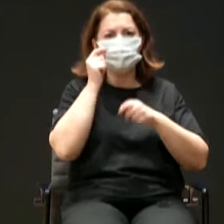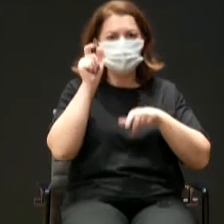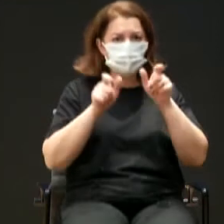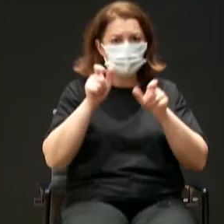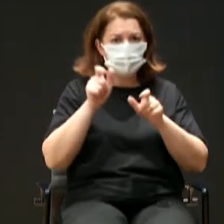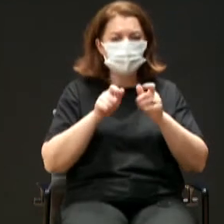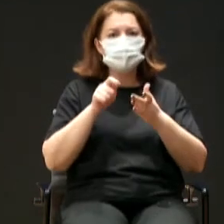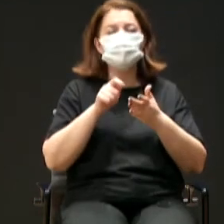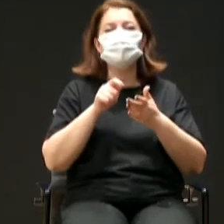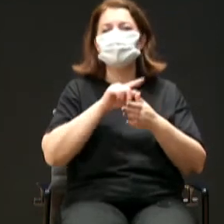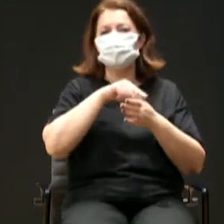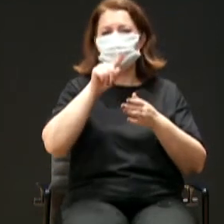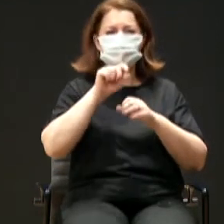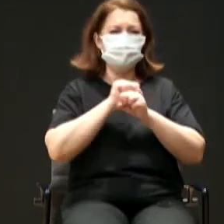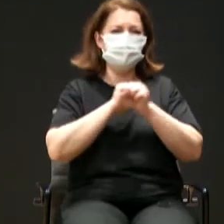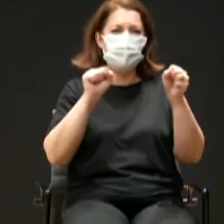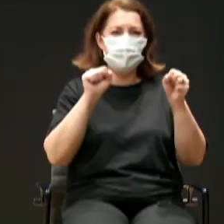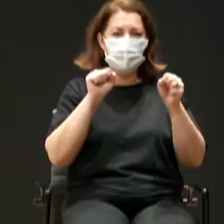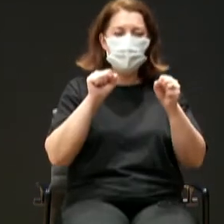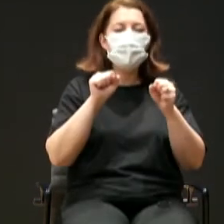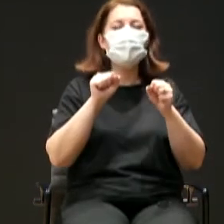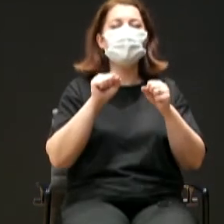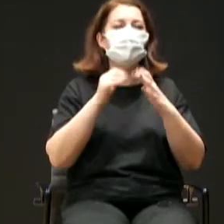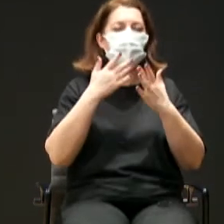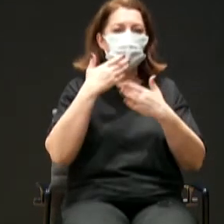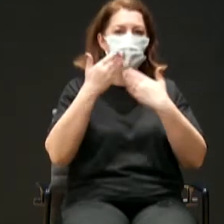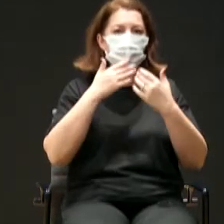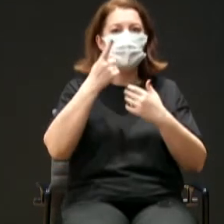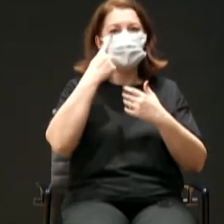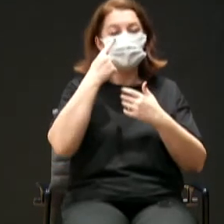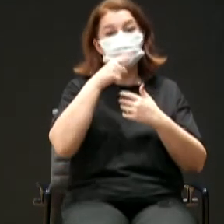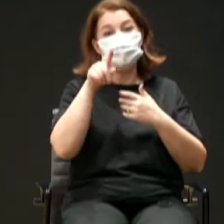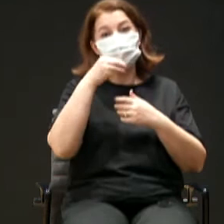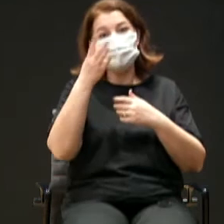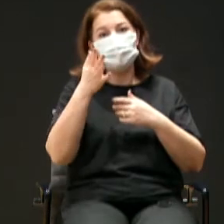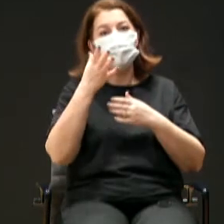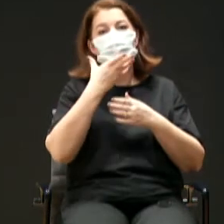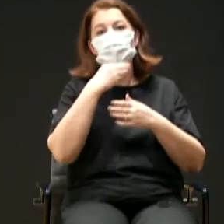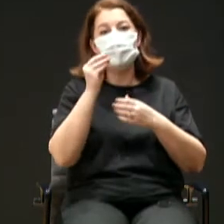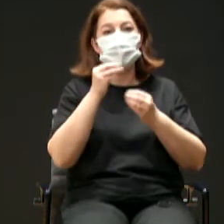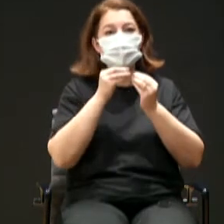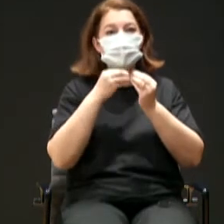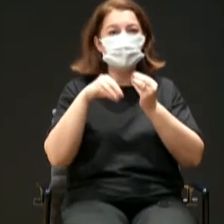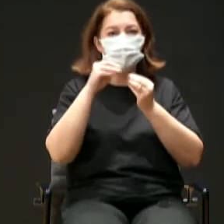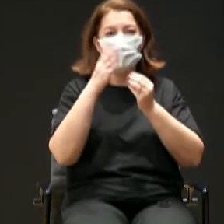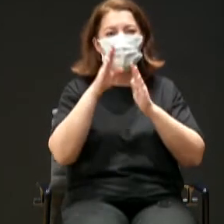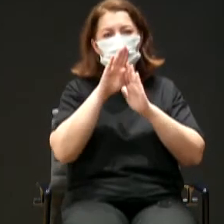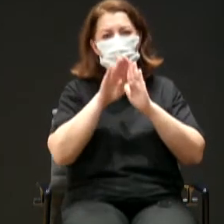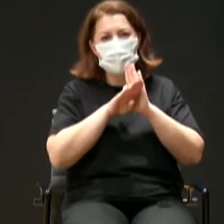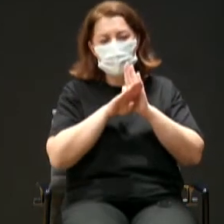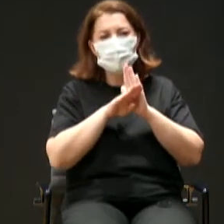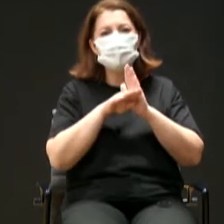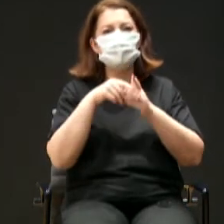Çalışanlarımızın mağduriyetlerini. Devletin size verdiği emekli olarak zamın daha altında çalışanlarımıza zam